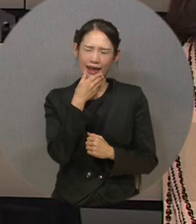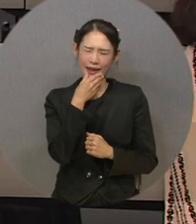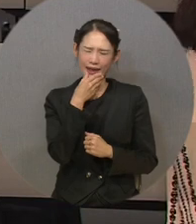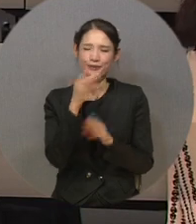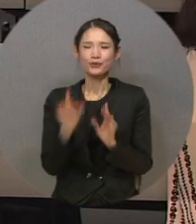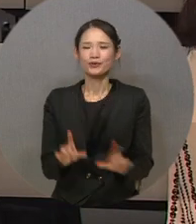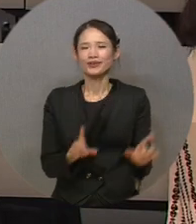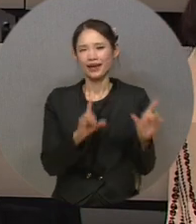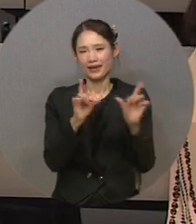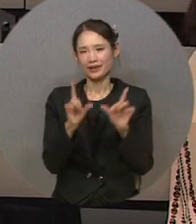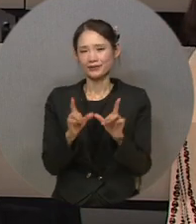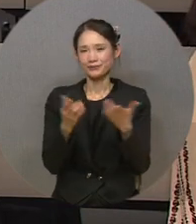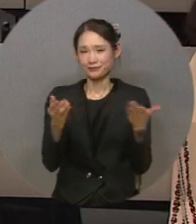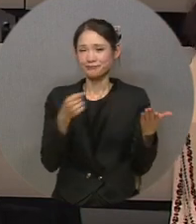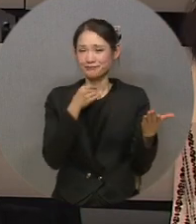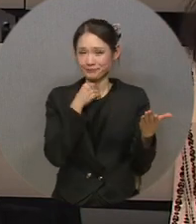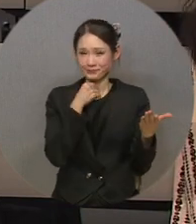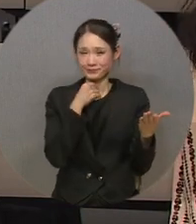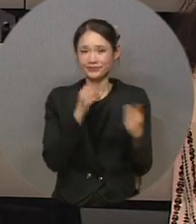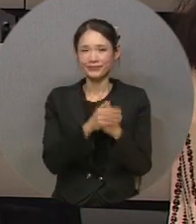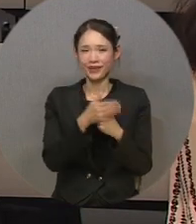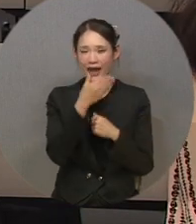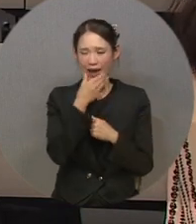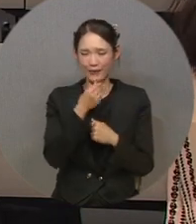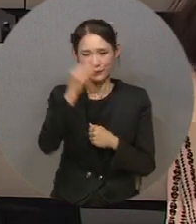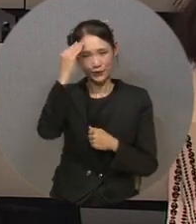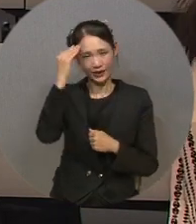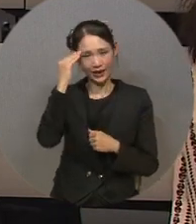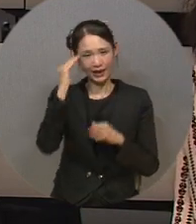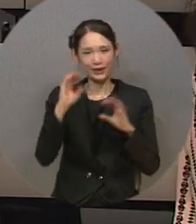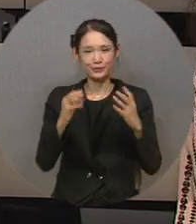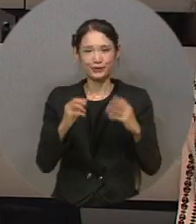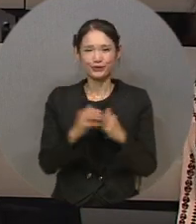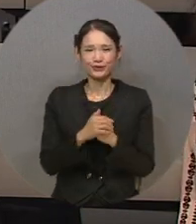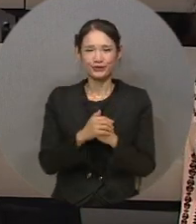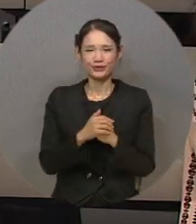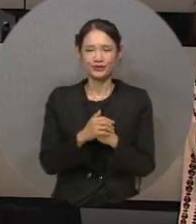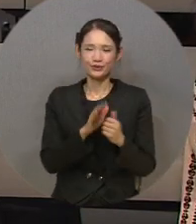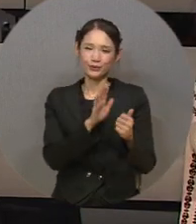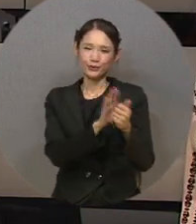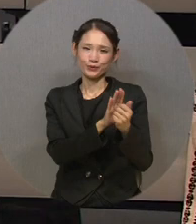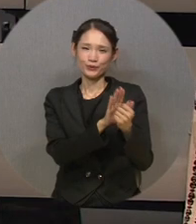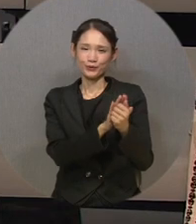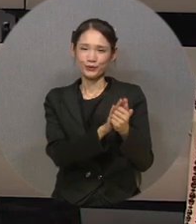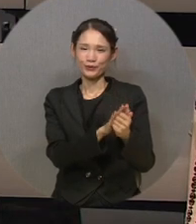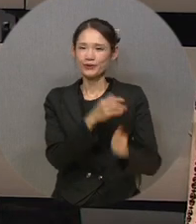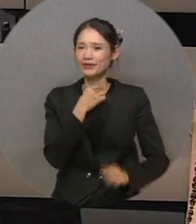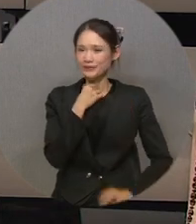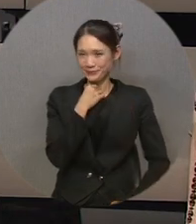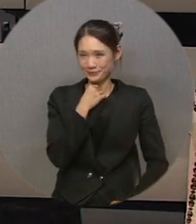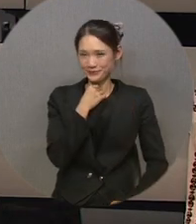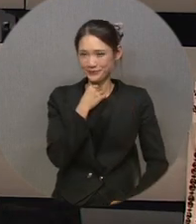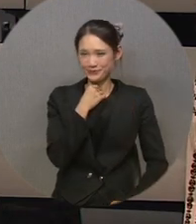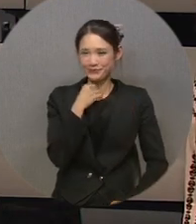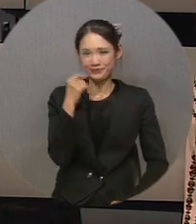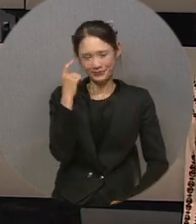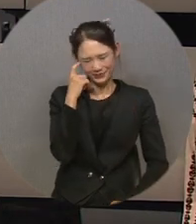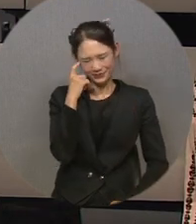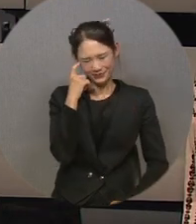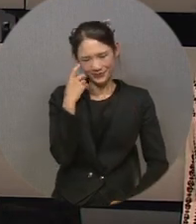행복한 삶을 살아갈 수 있는 그런 행복한 대한민국에 일조하고 싶은